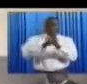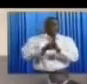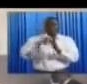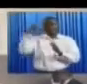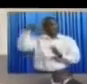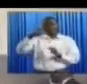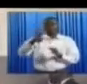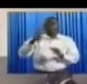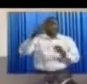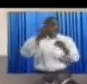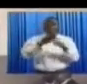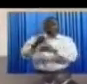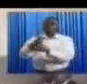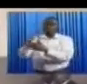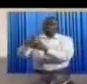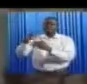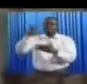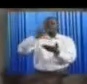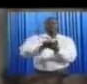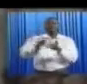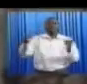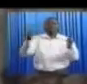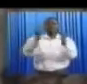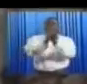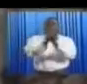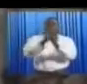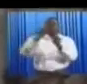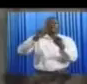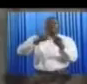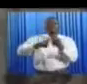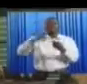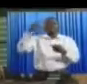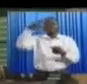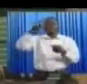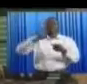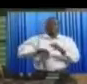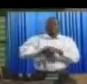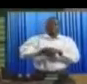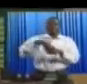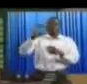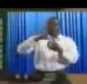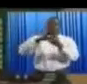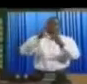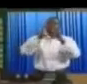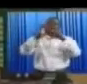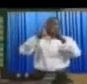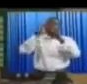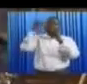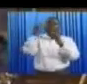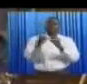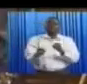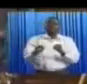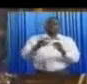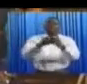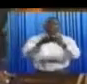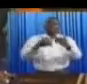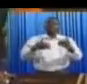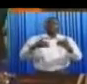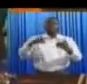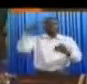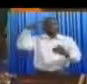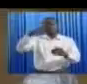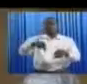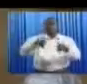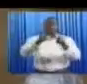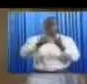déconcentré et décentralisé. Cette rencontre bilatérale transfrontalière est assortie du communiqué final, un avant-projet du protocole